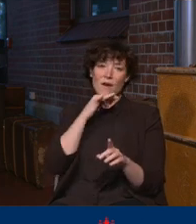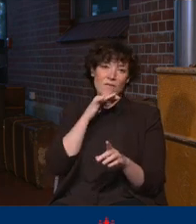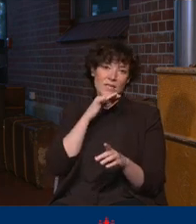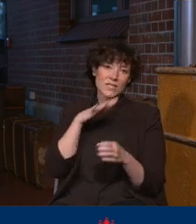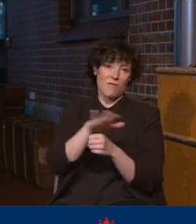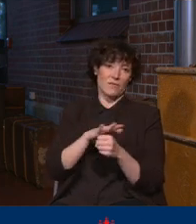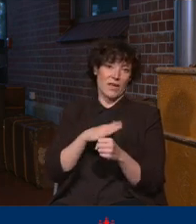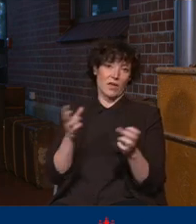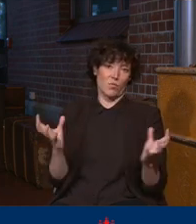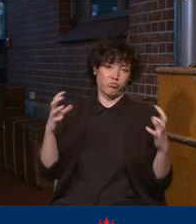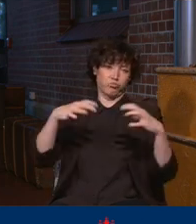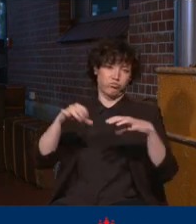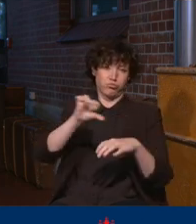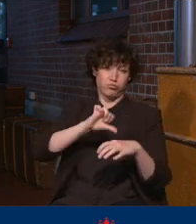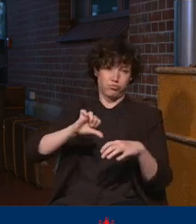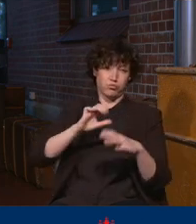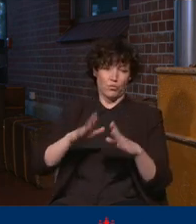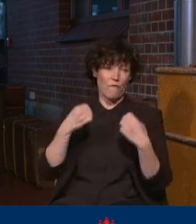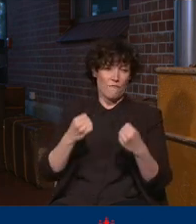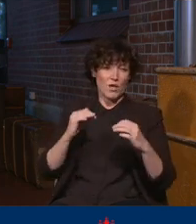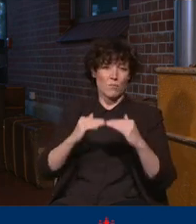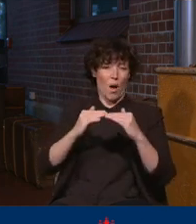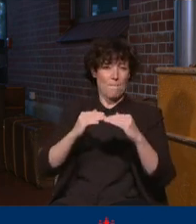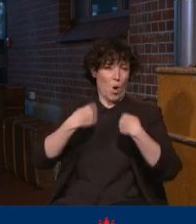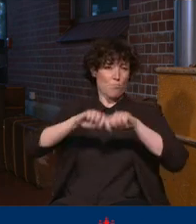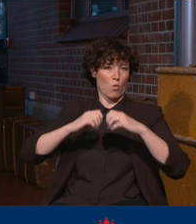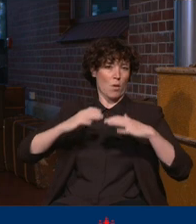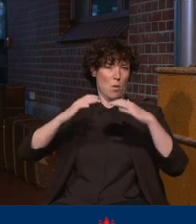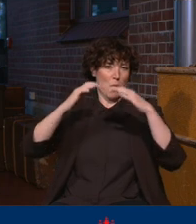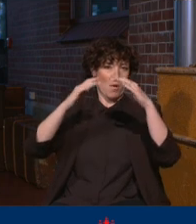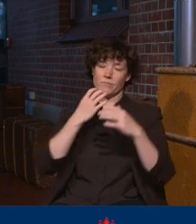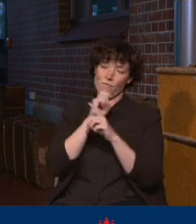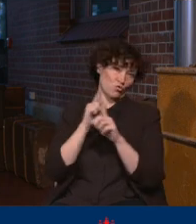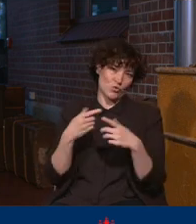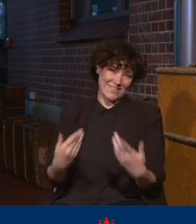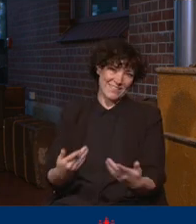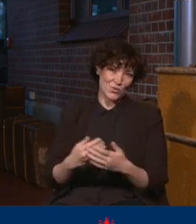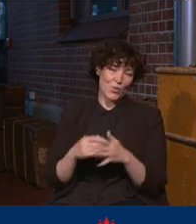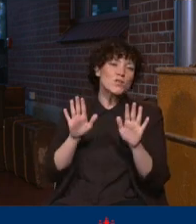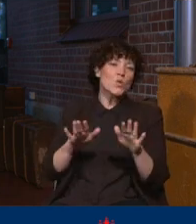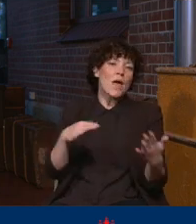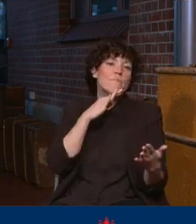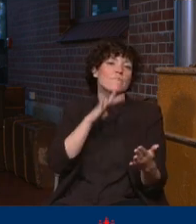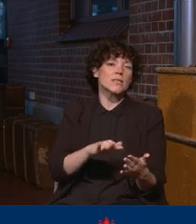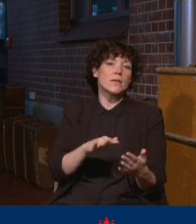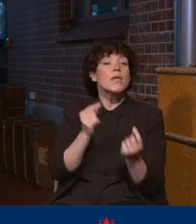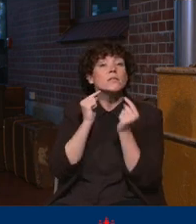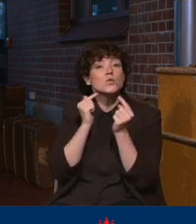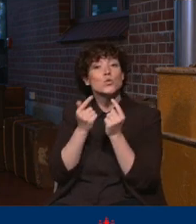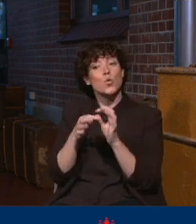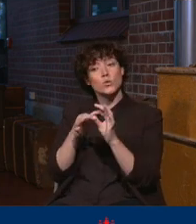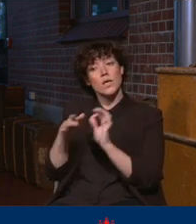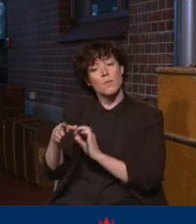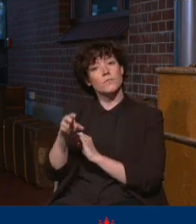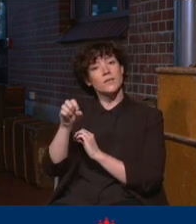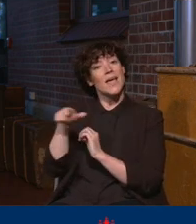stelle zu kippen weil wir die ziemlich gut finden so wie sie sind und wir diskutieren ist in elf dom zwar weiterhin weil es in